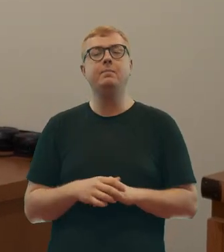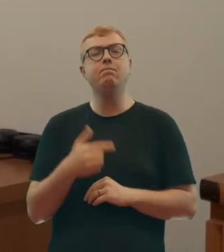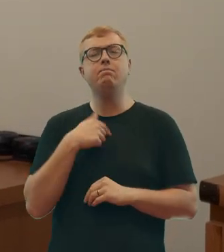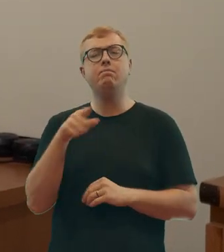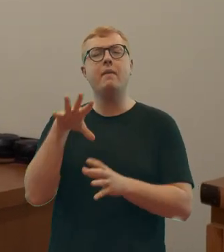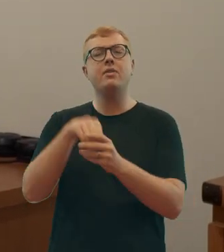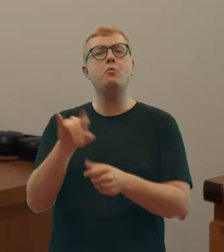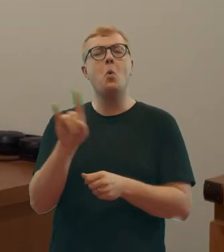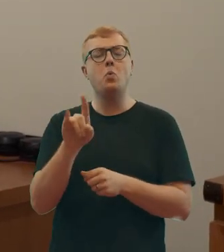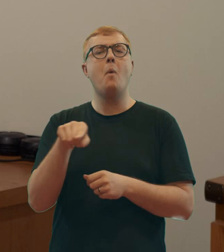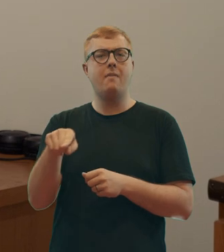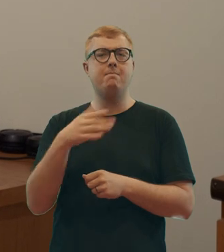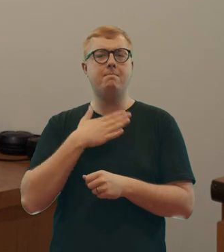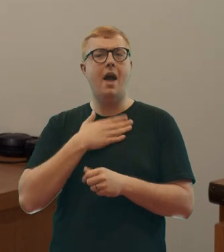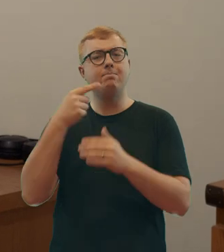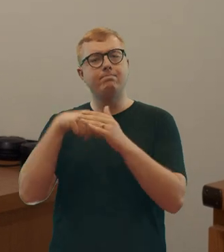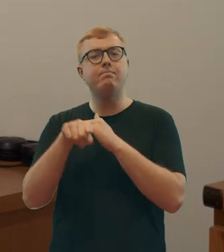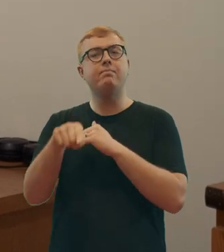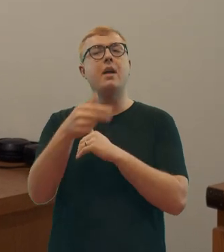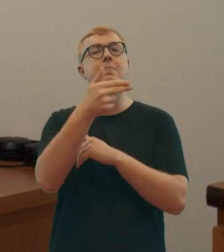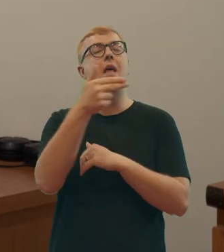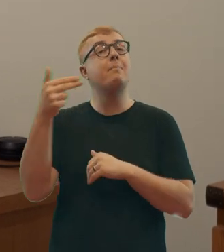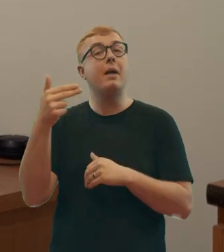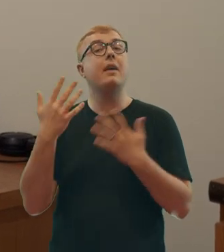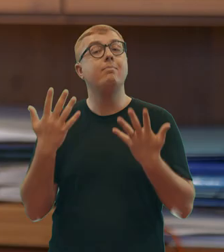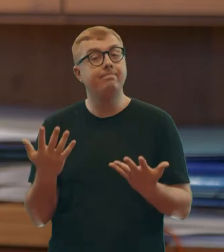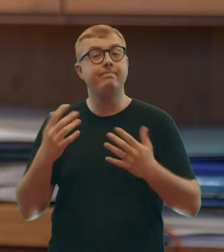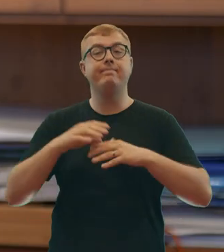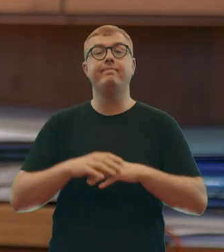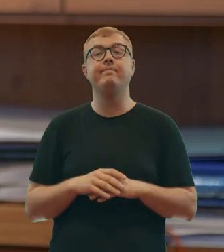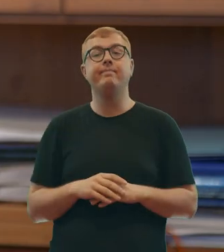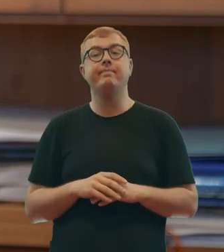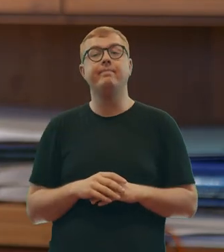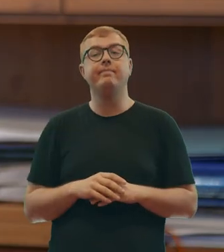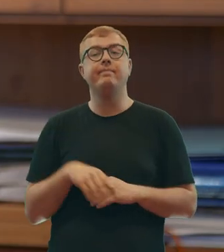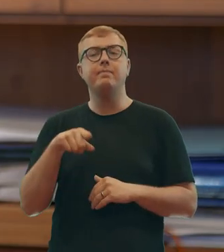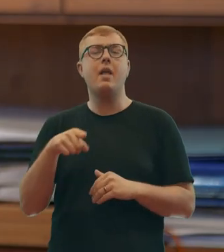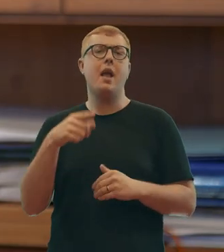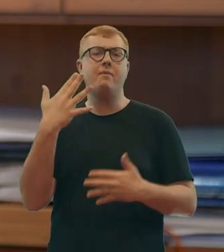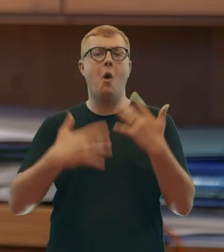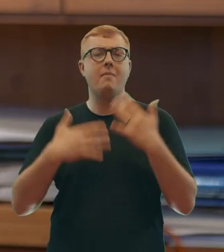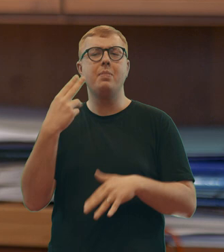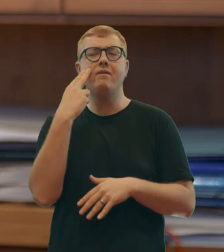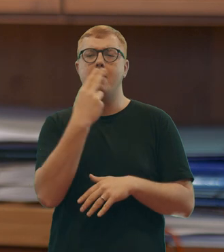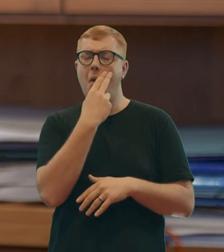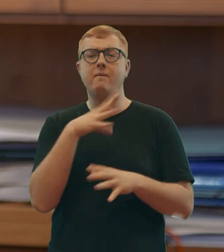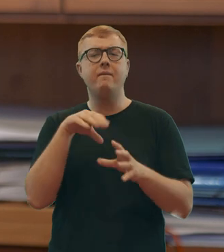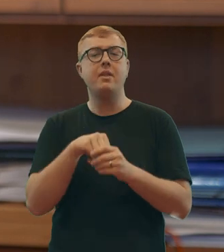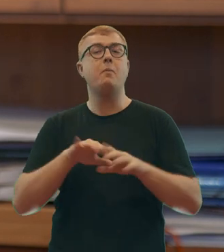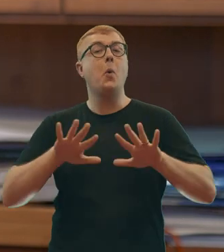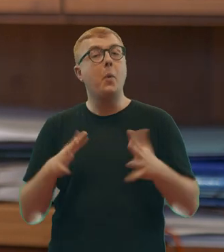youtuberem, prowadzę taki kanał o tematyce tyfloinformatycznej,